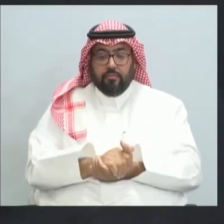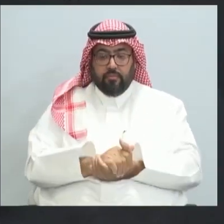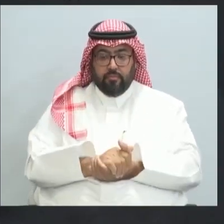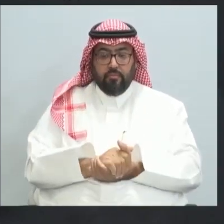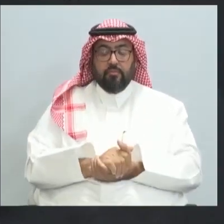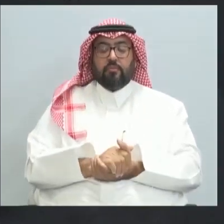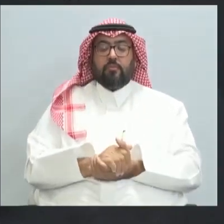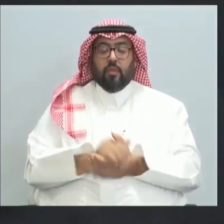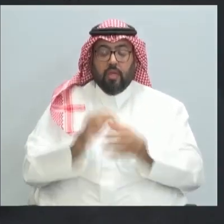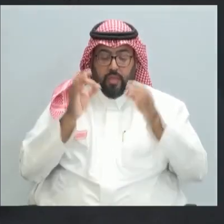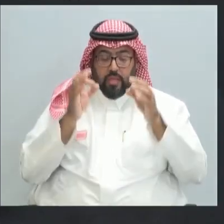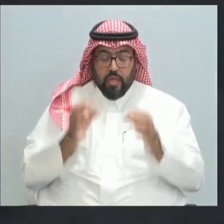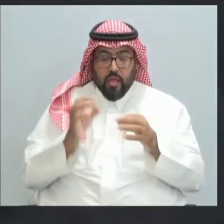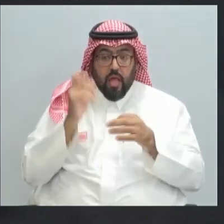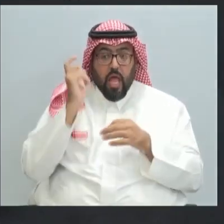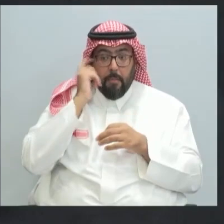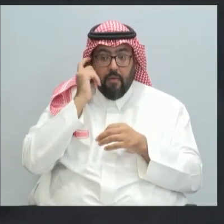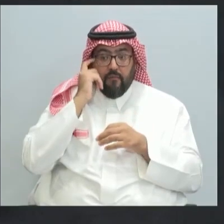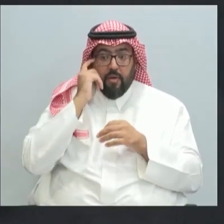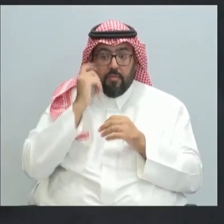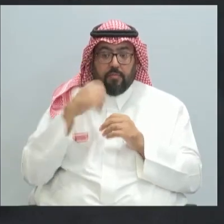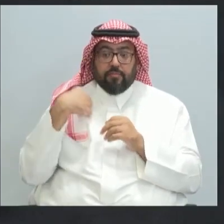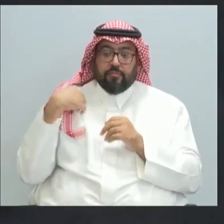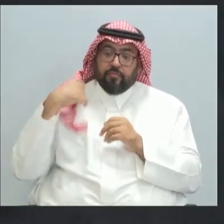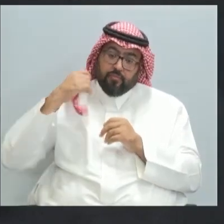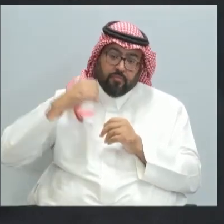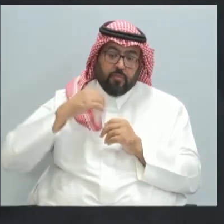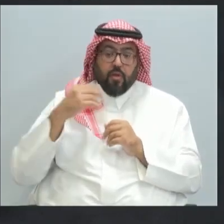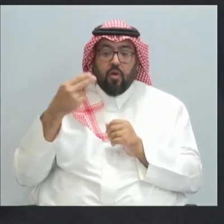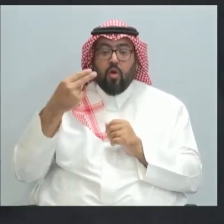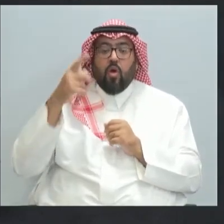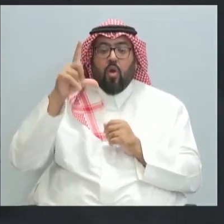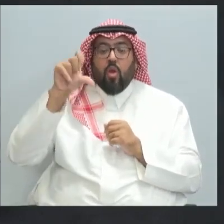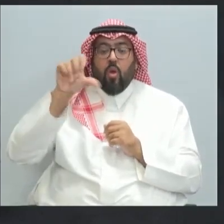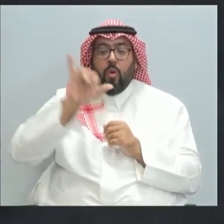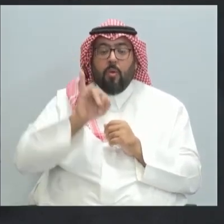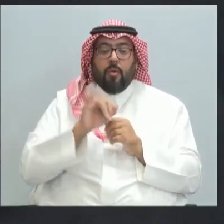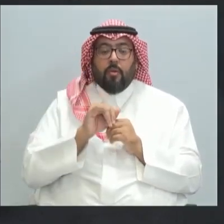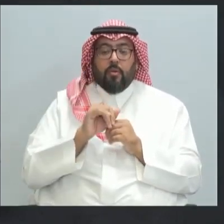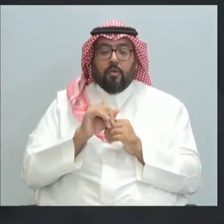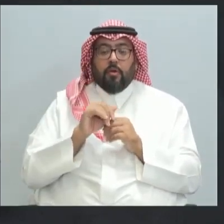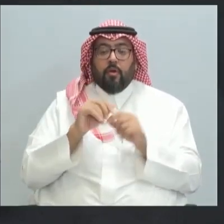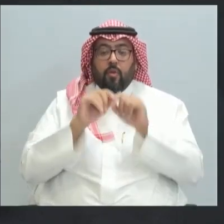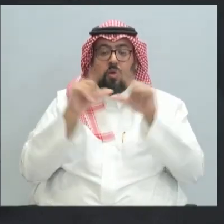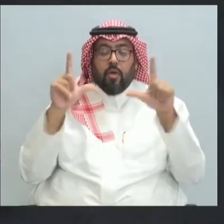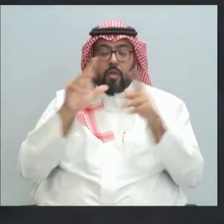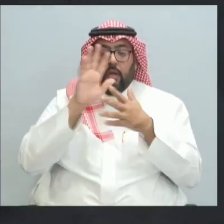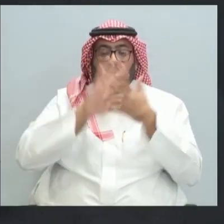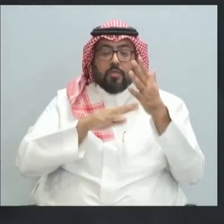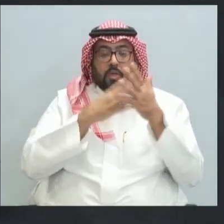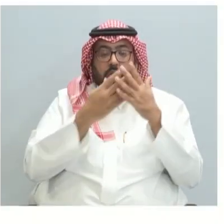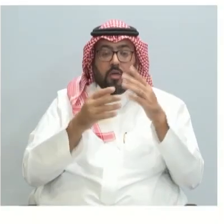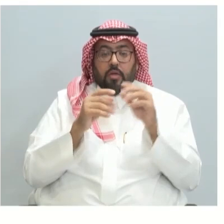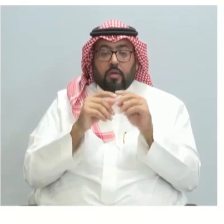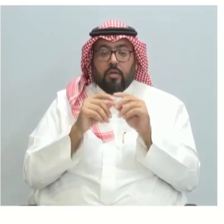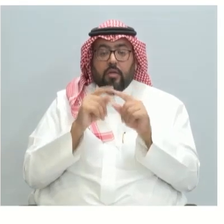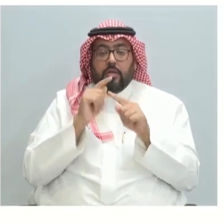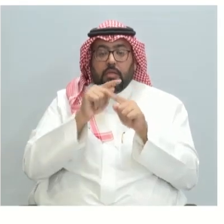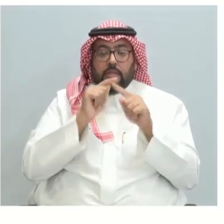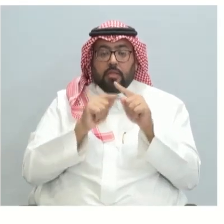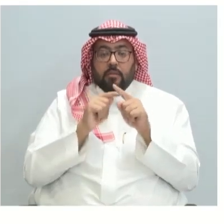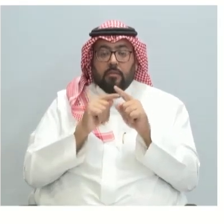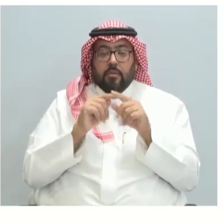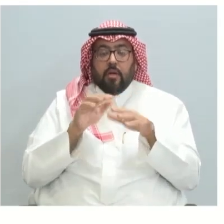لدينا تحقق من فهمك علوم يبين الجدول المجاور نسب مكونات الغلاف الجوي